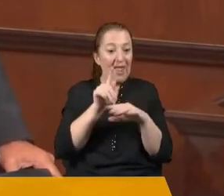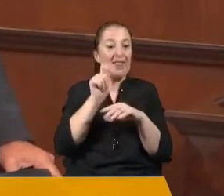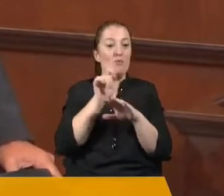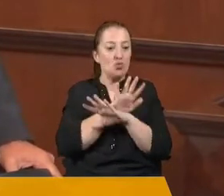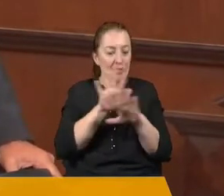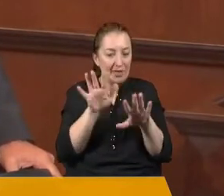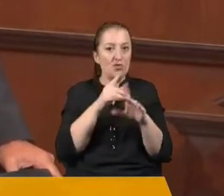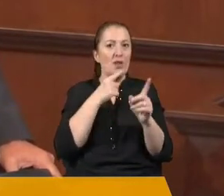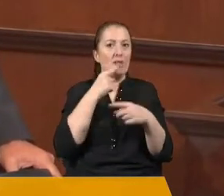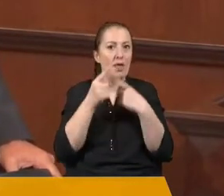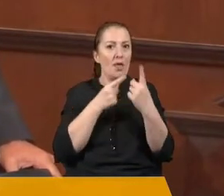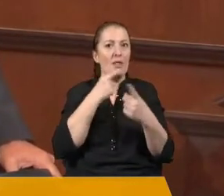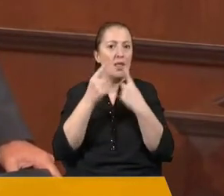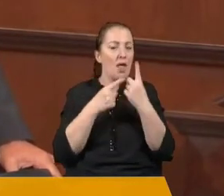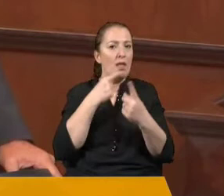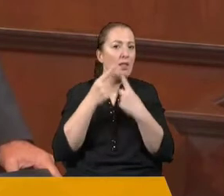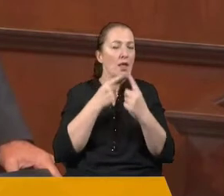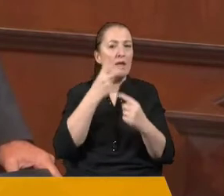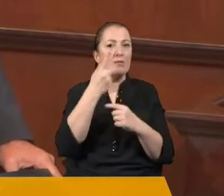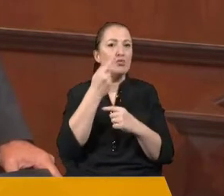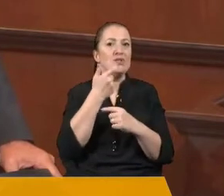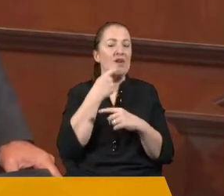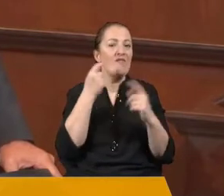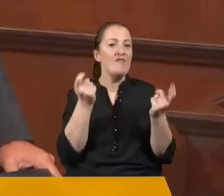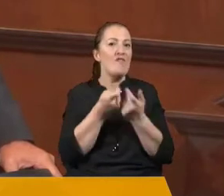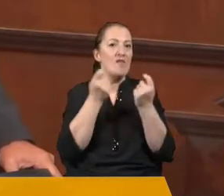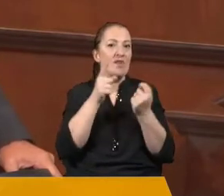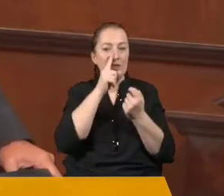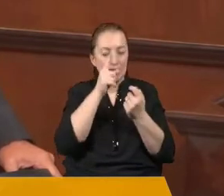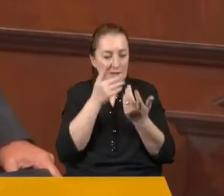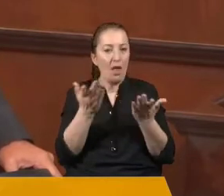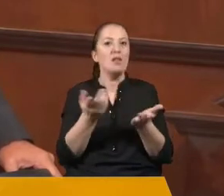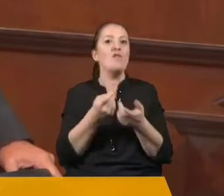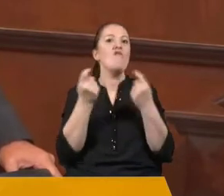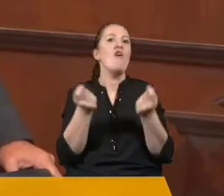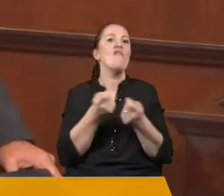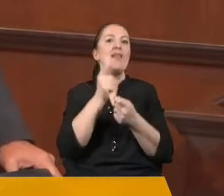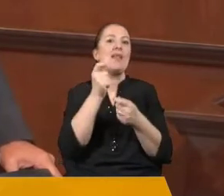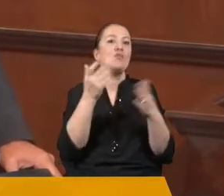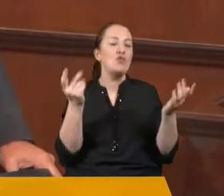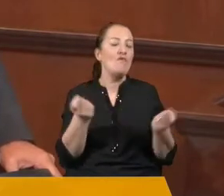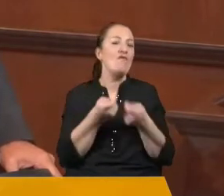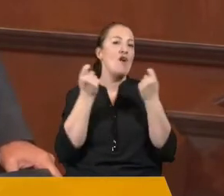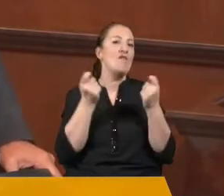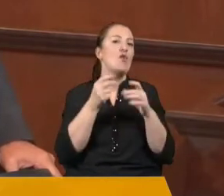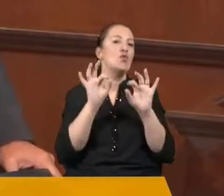diye 2,5 yıldır ne Nisanlar bitti ne Temmuzlar, ama Gümüşyaka'daki